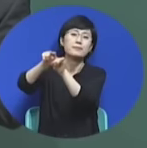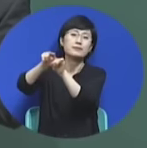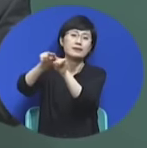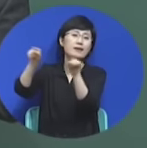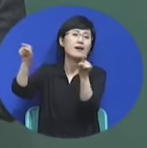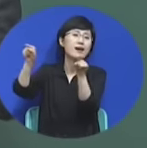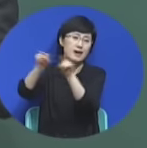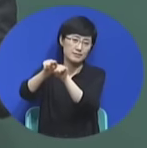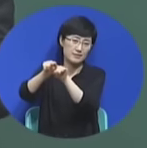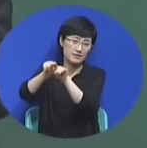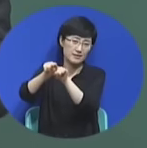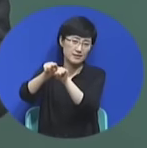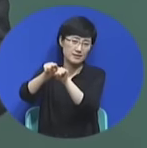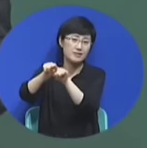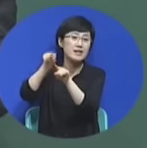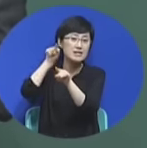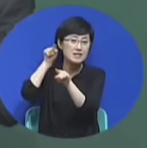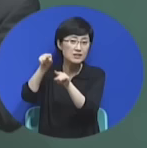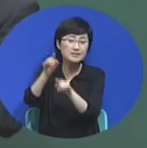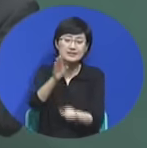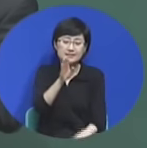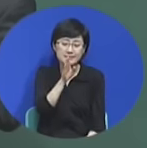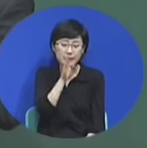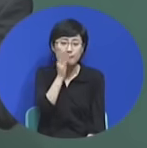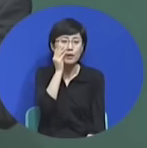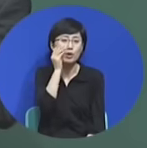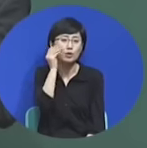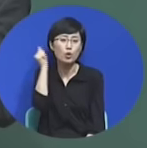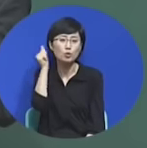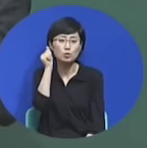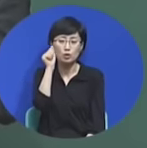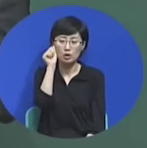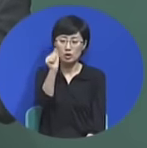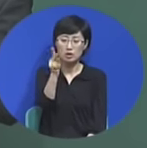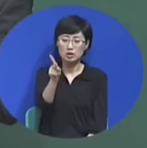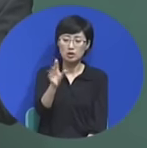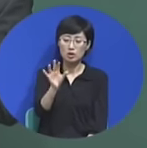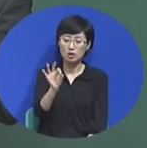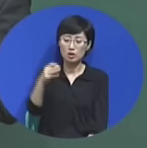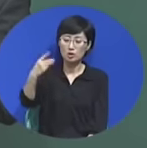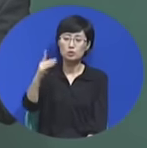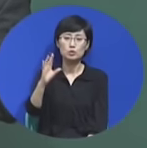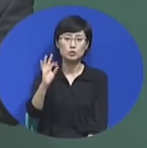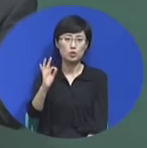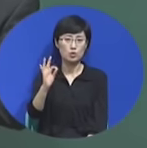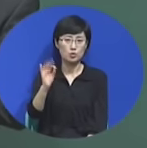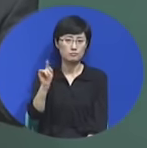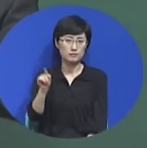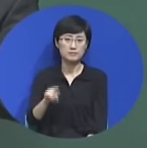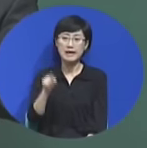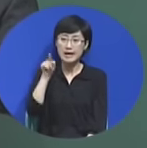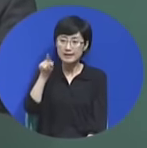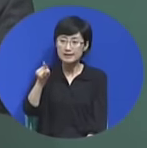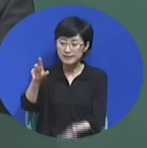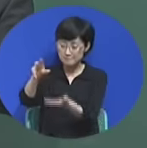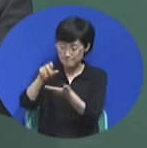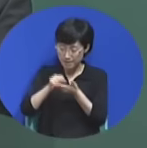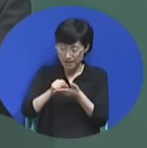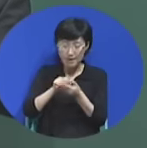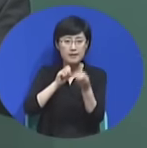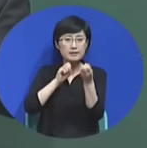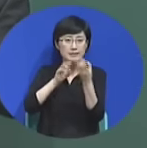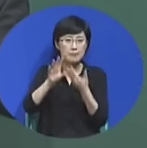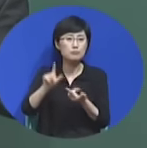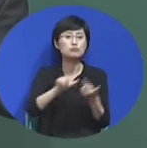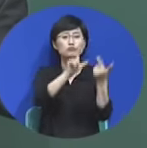无论我处在哪里我在基督里 오늘 여러분 이게 형통입니다. 今天这才是亨通. 오늘 여러분 이 형통의 응답과 축복을 정말 누리시는